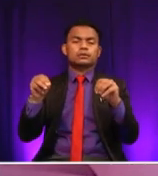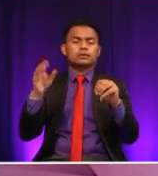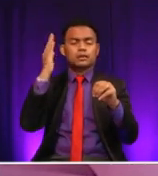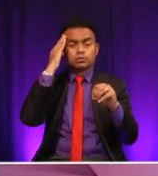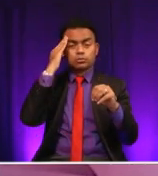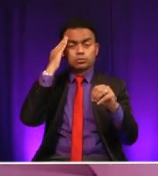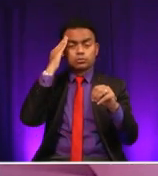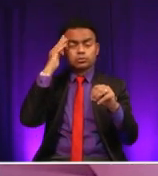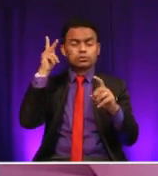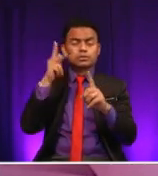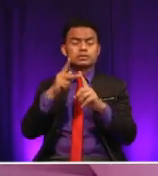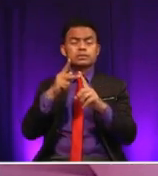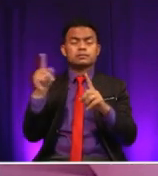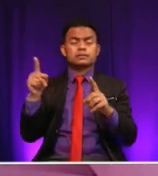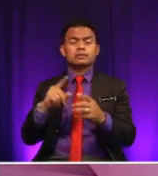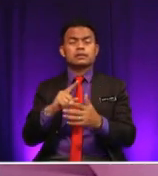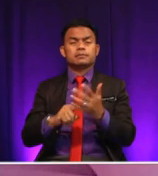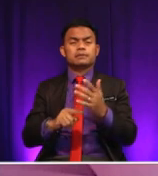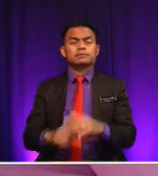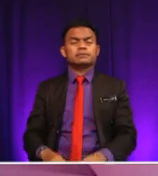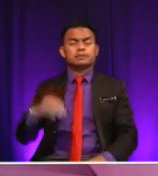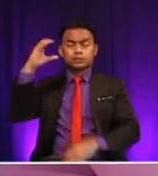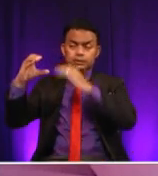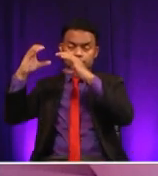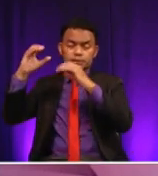konsepnya Oh soal minta ciri